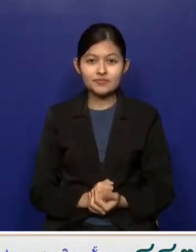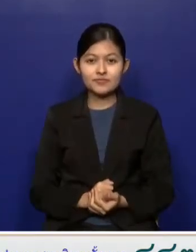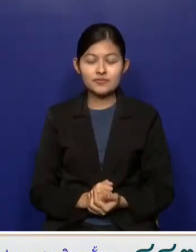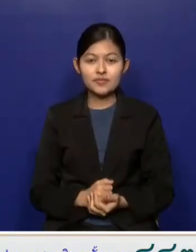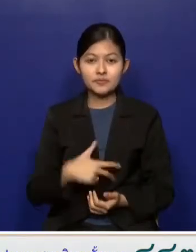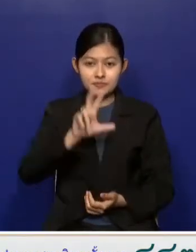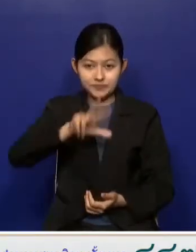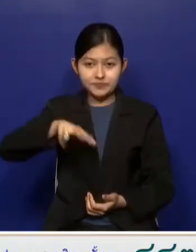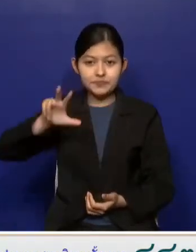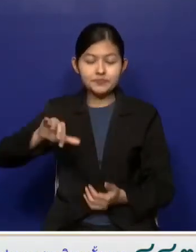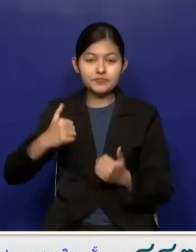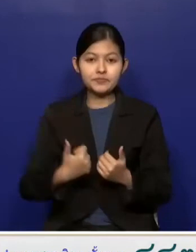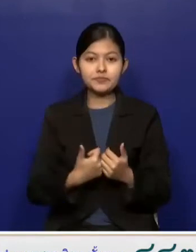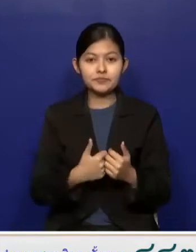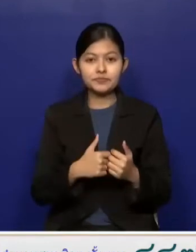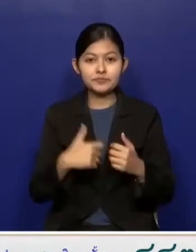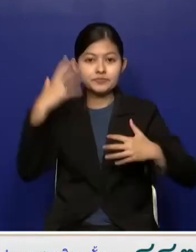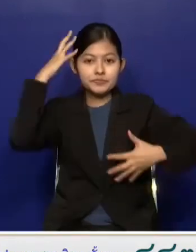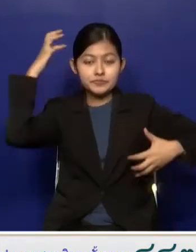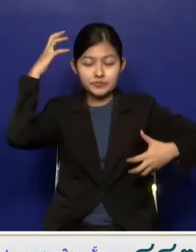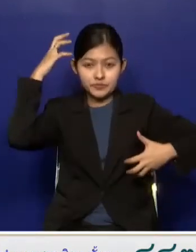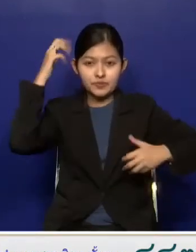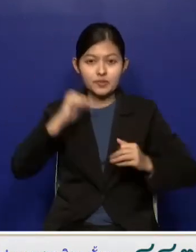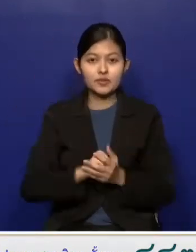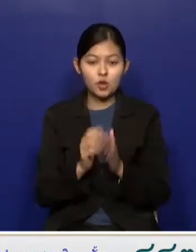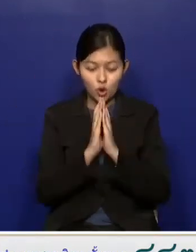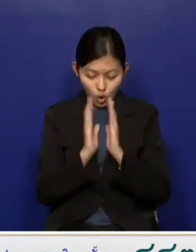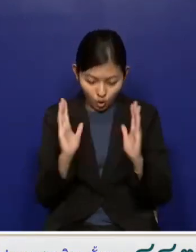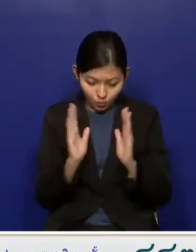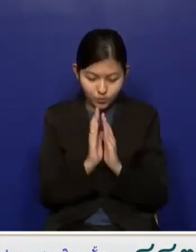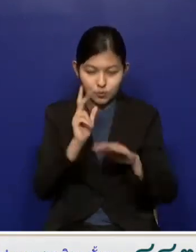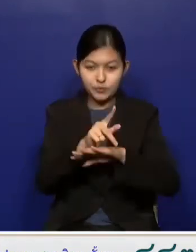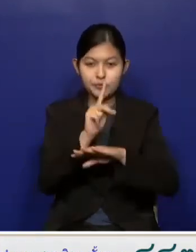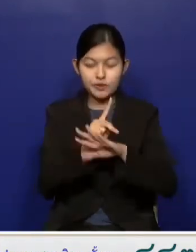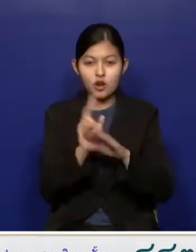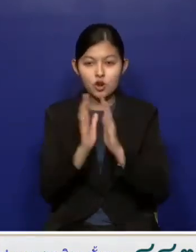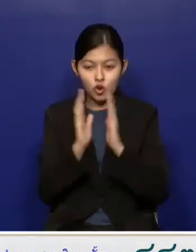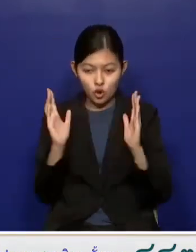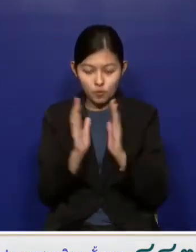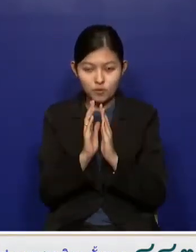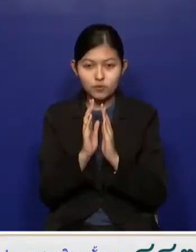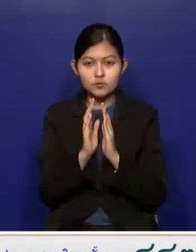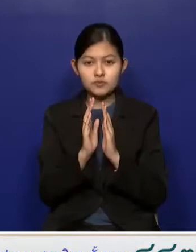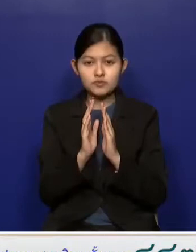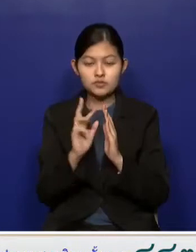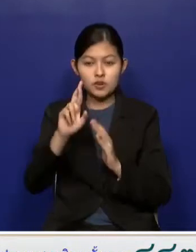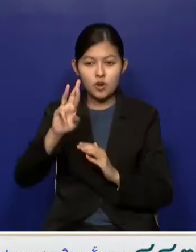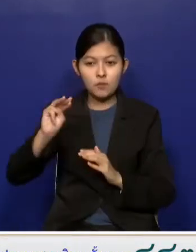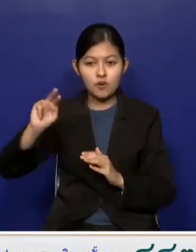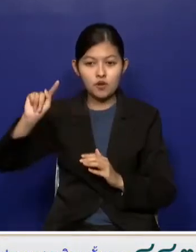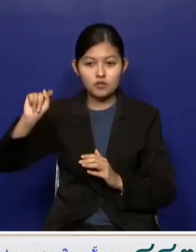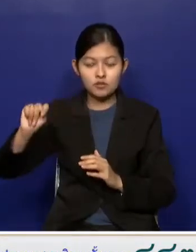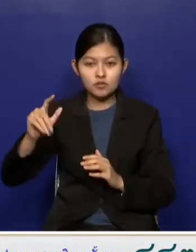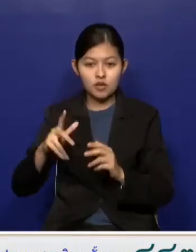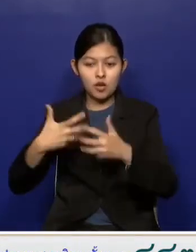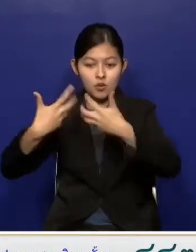ทยจากจังหวัดลพบุรีต้องกราบขอบพระคุณท่านประธานและขอบพระคุณท่านรัฐมนตรีอุตส